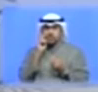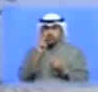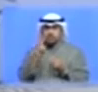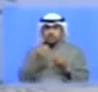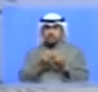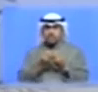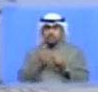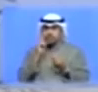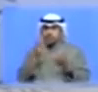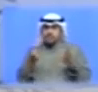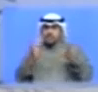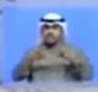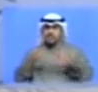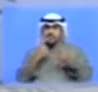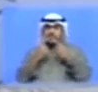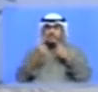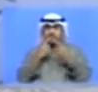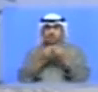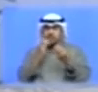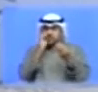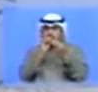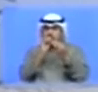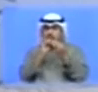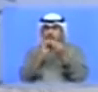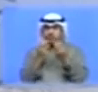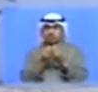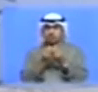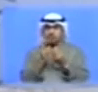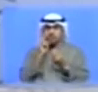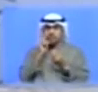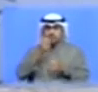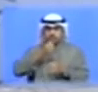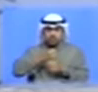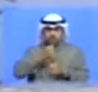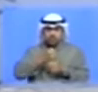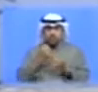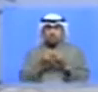كان في أشياء كثيرة ناقشناها من ناحية الأداء،